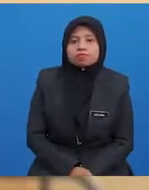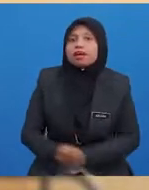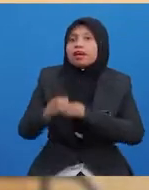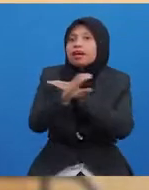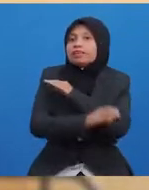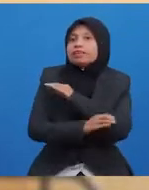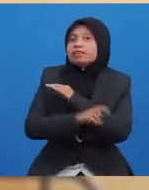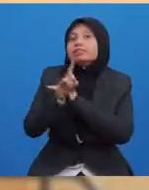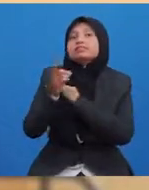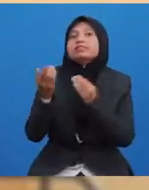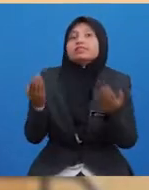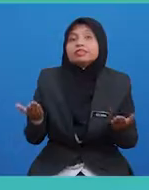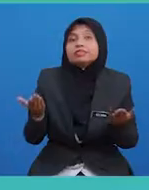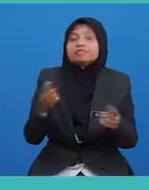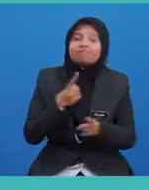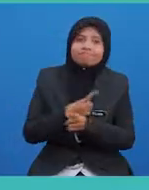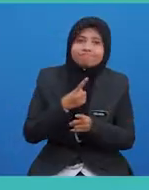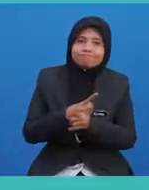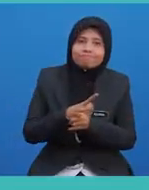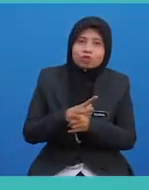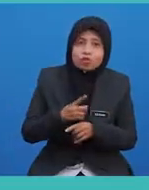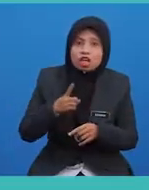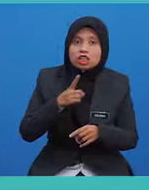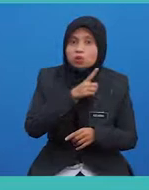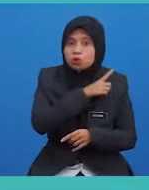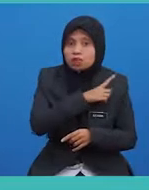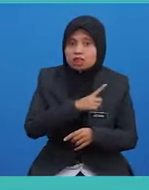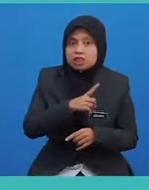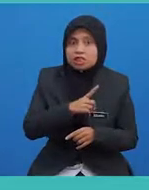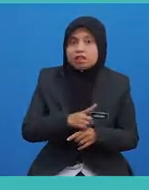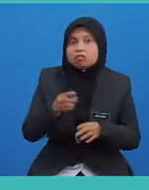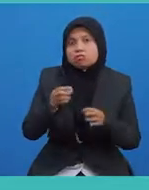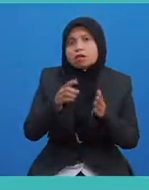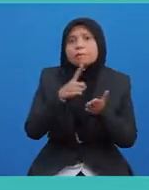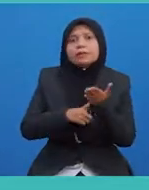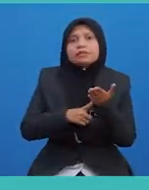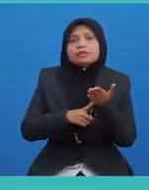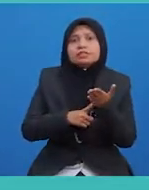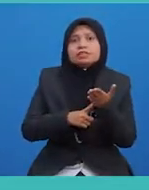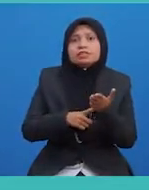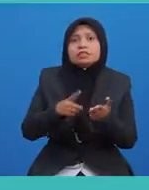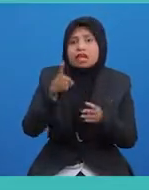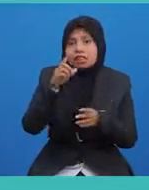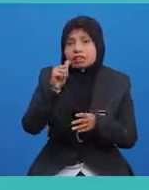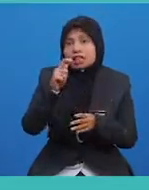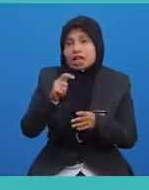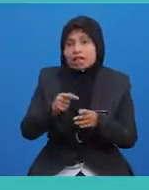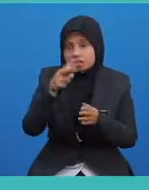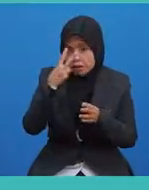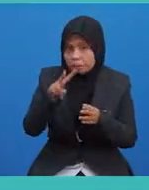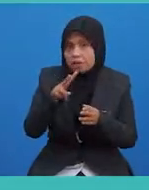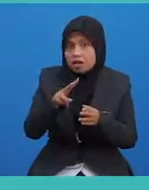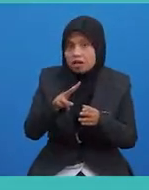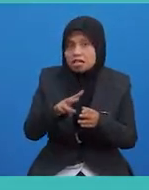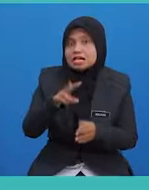Negara mana ya? Betul, Indonesia. Apakah data tersuratnya? Data tersuratnya ialah sebanyak